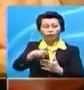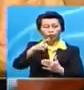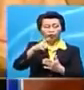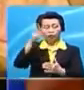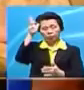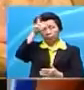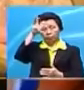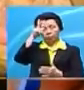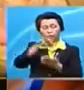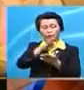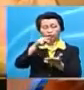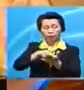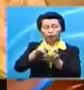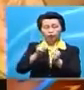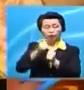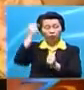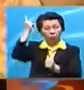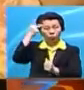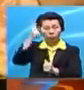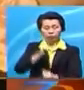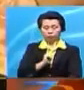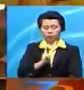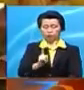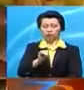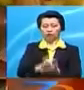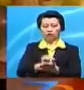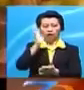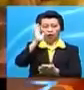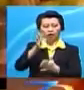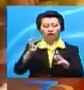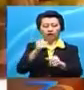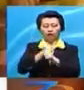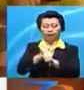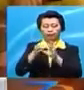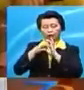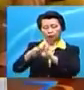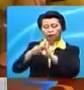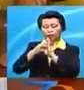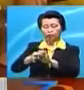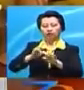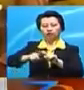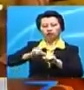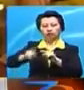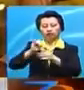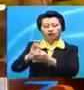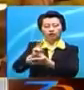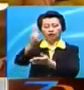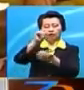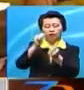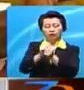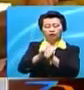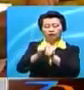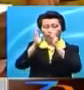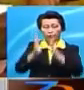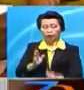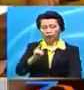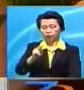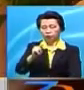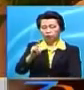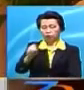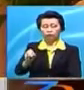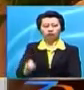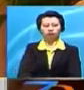Persekutuan dengan sebuah parti politik berasaskan Islam itu akan mendapat kerjasama pelbagai institusi dan badan bukan kerajaan